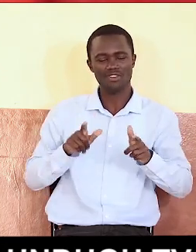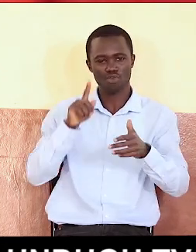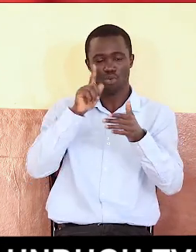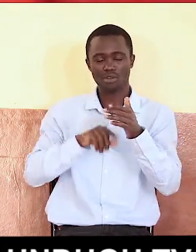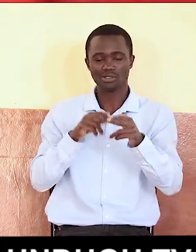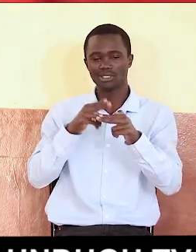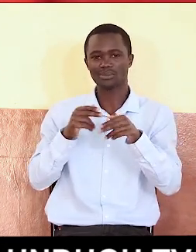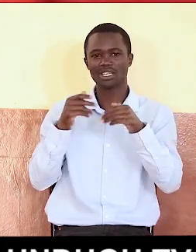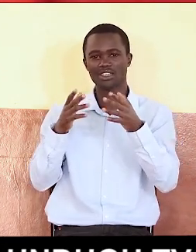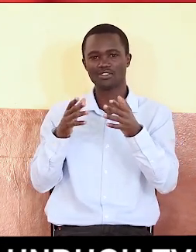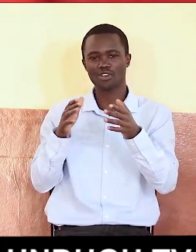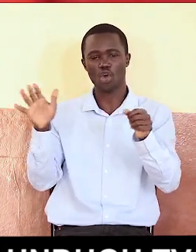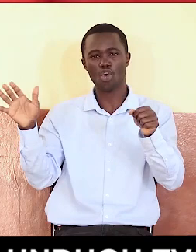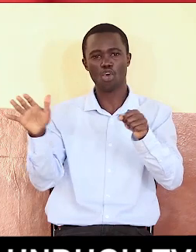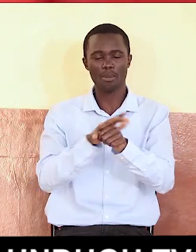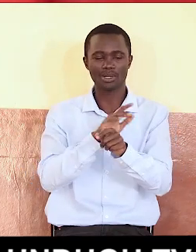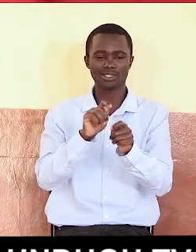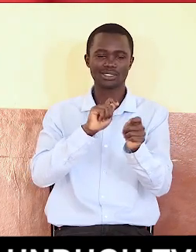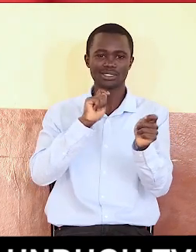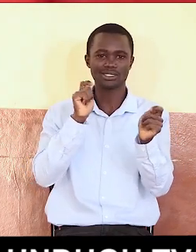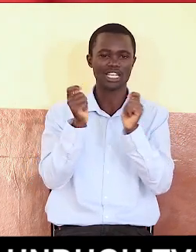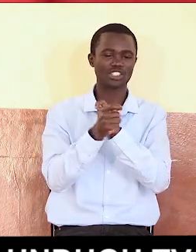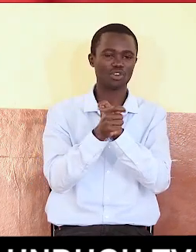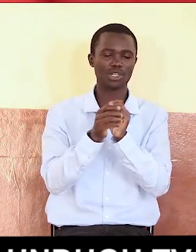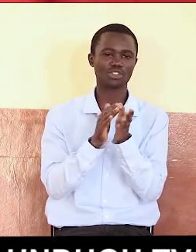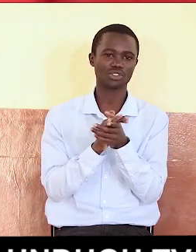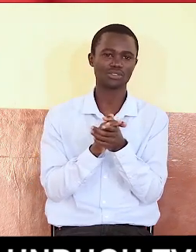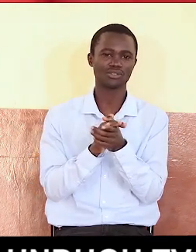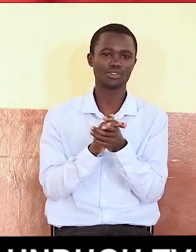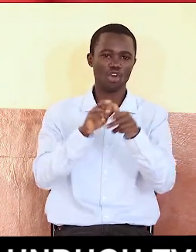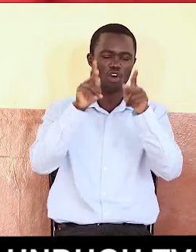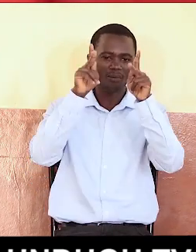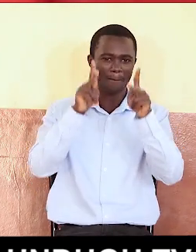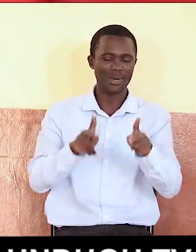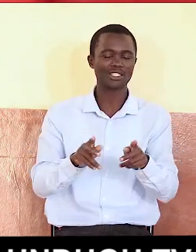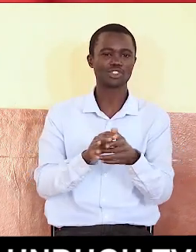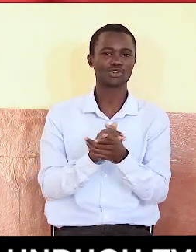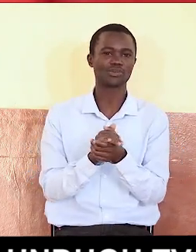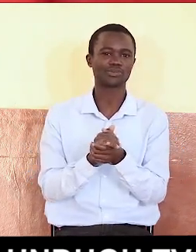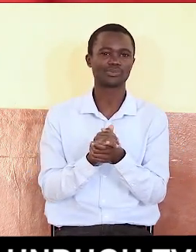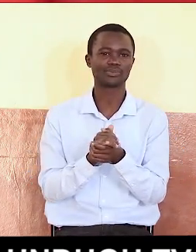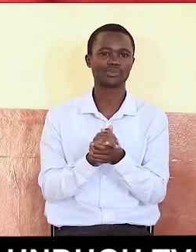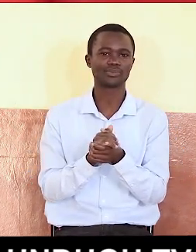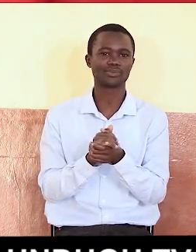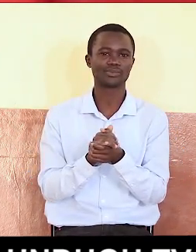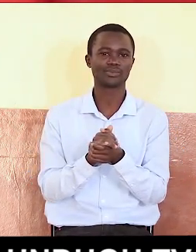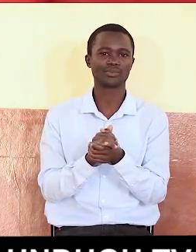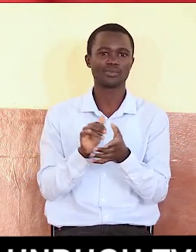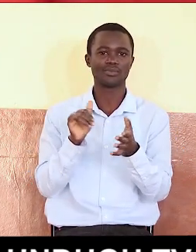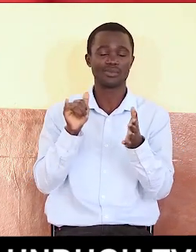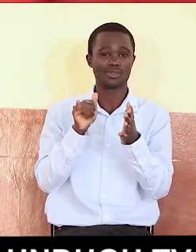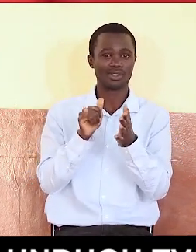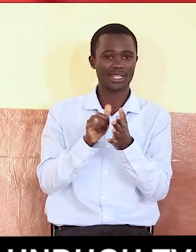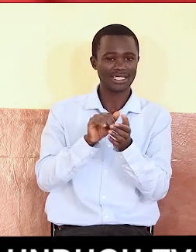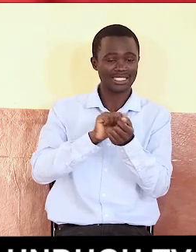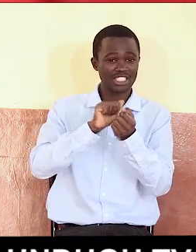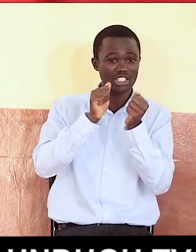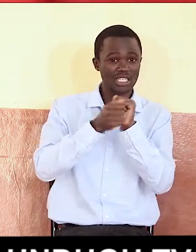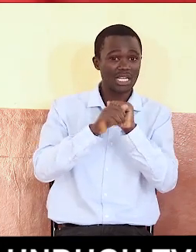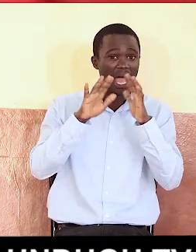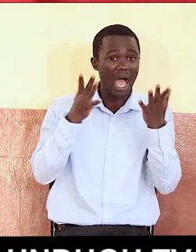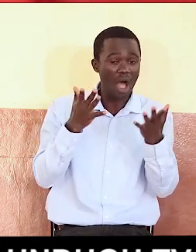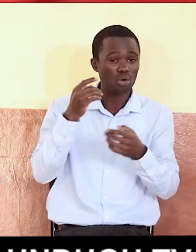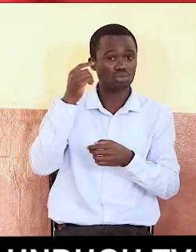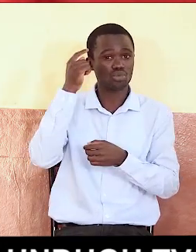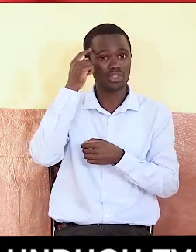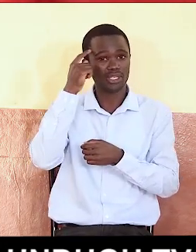complete transformation ya binadamu, ili aweze kubadilika jinsi anavyofikiria. Wakati